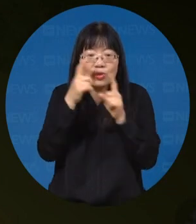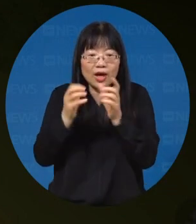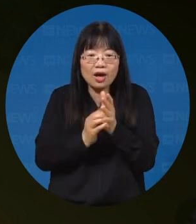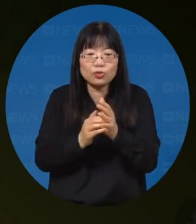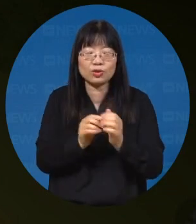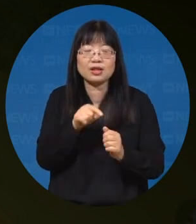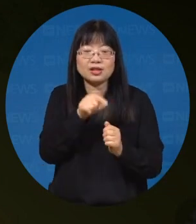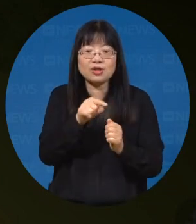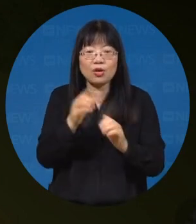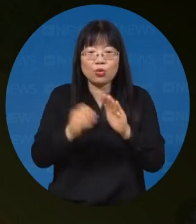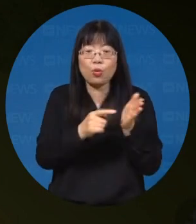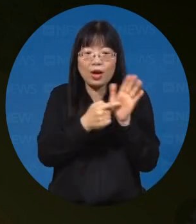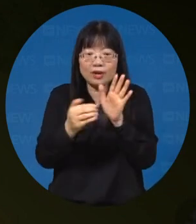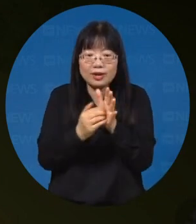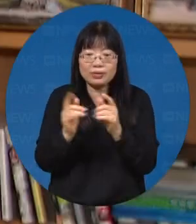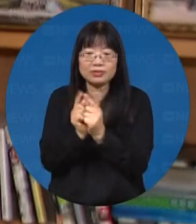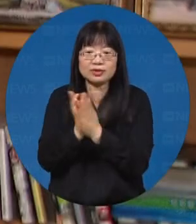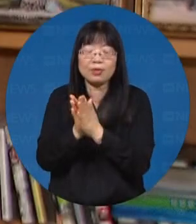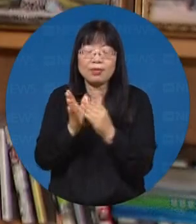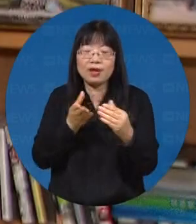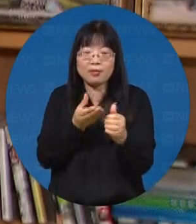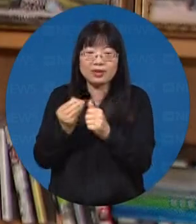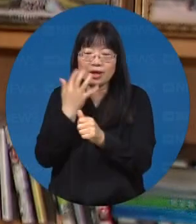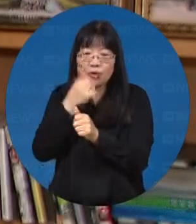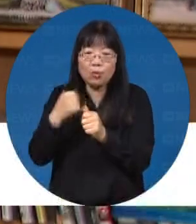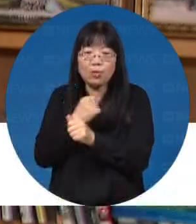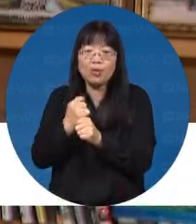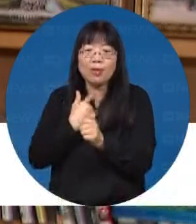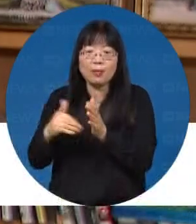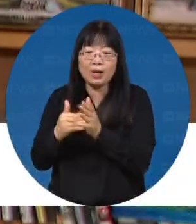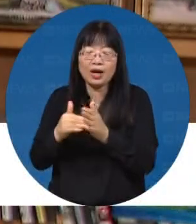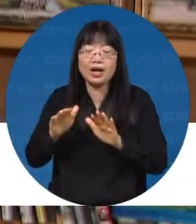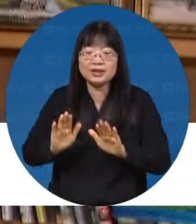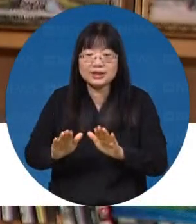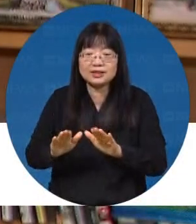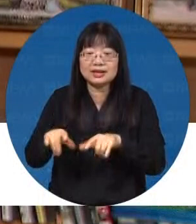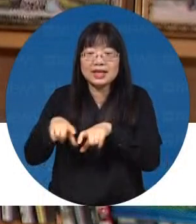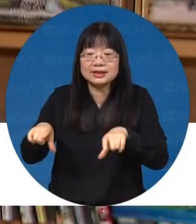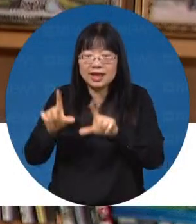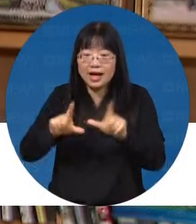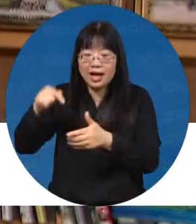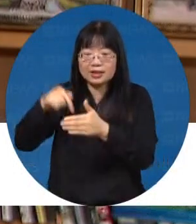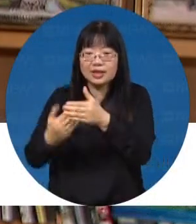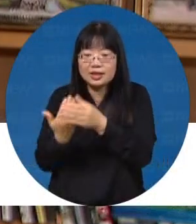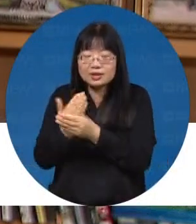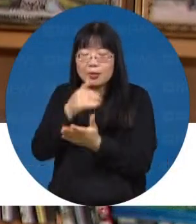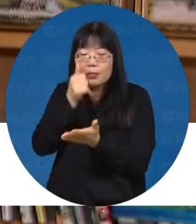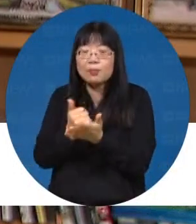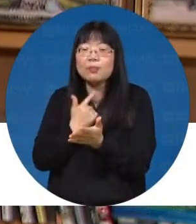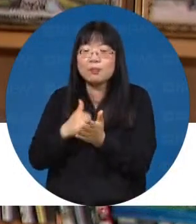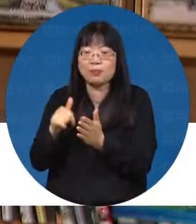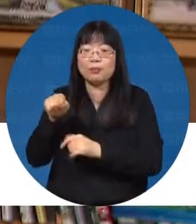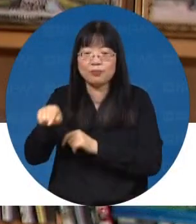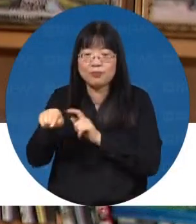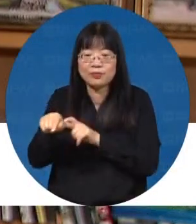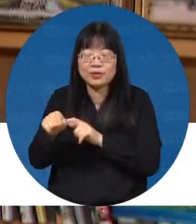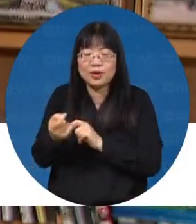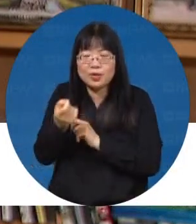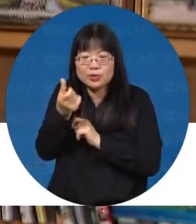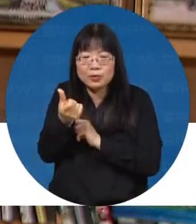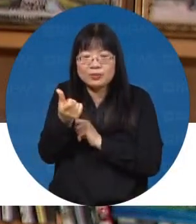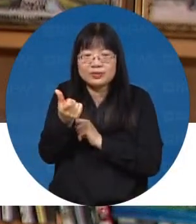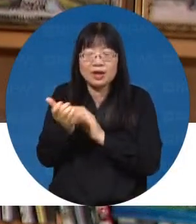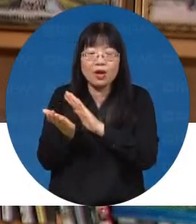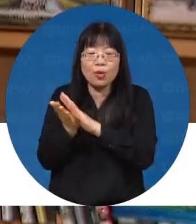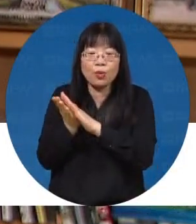만나 성폭력을 저질렀습니다 이전에는 이제 물리적 공간에서 발생하던 범죄가 조금씩